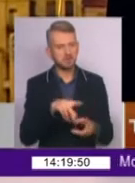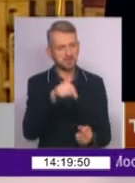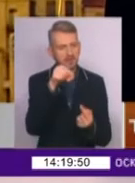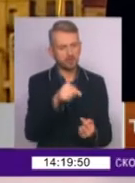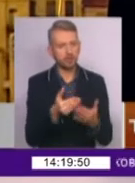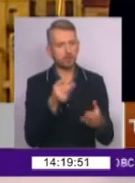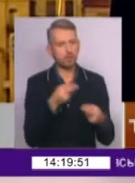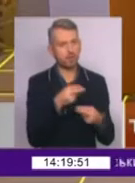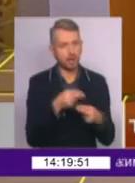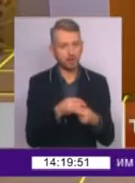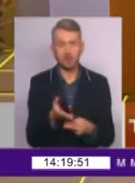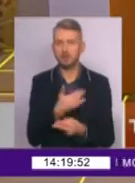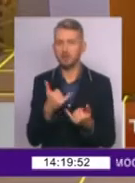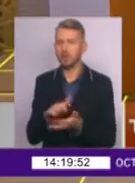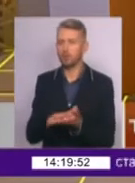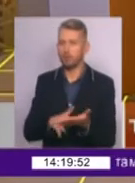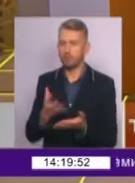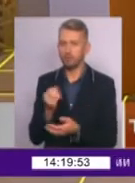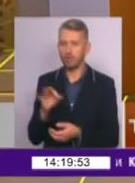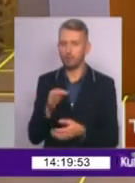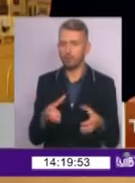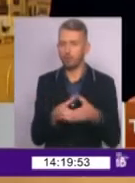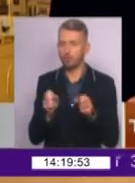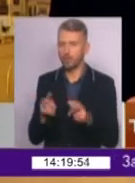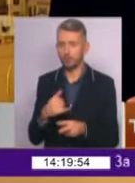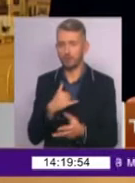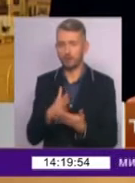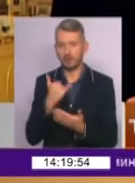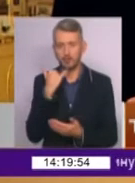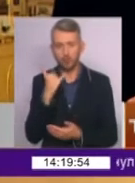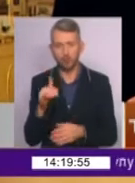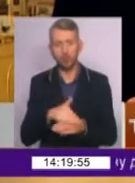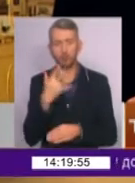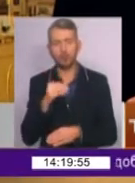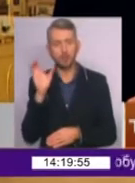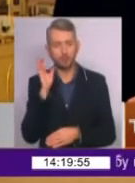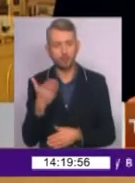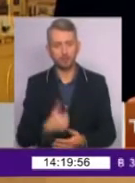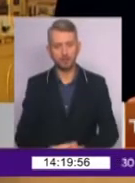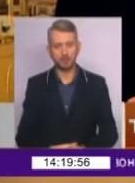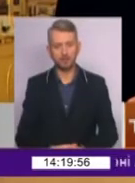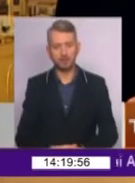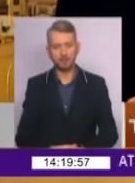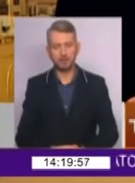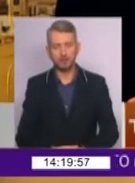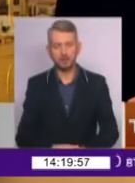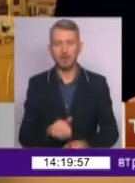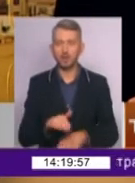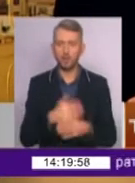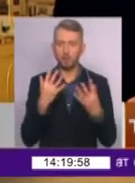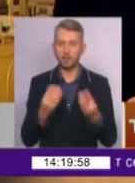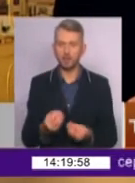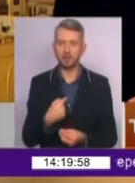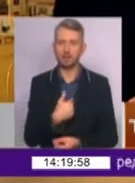пізніше поговорити. Ми зараз продовжимо ще про групи ризику. У нас є телефонний дзвінок. Доброго дня, слухаємо вас. Добрий день.